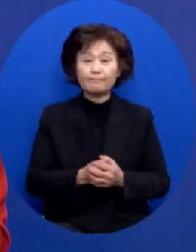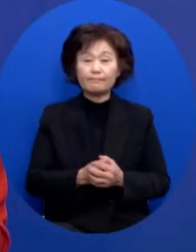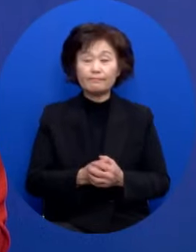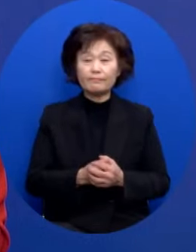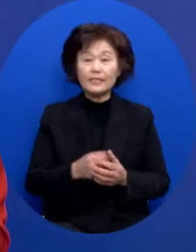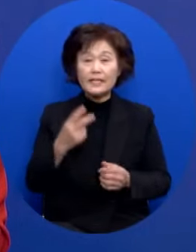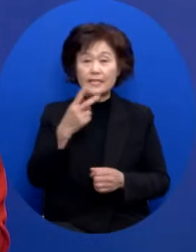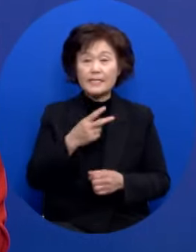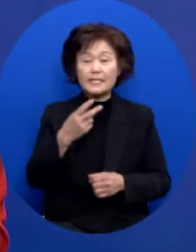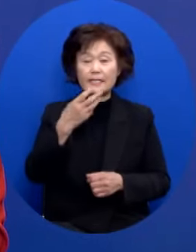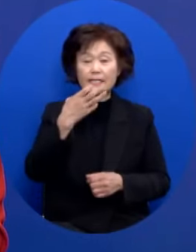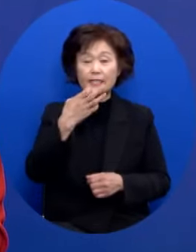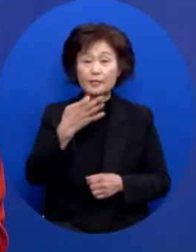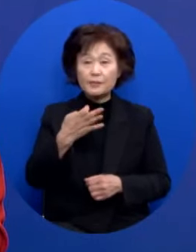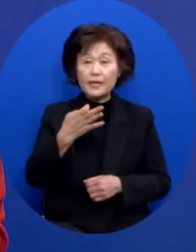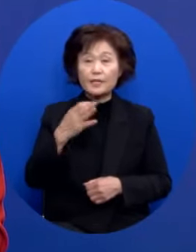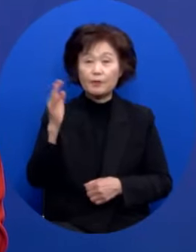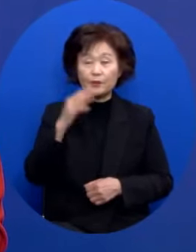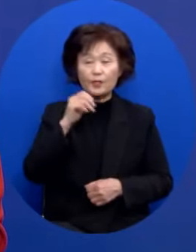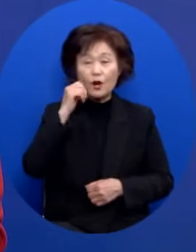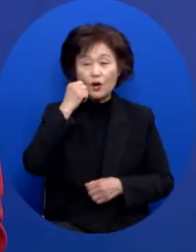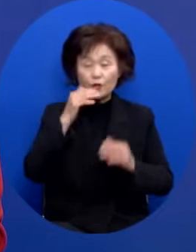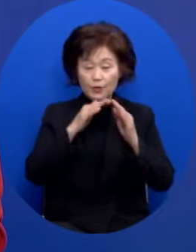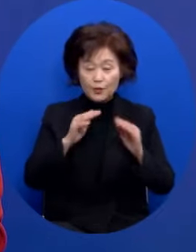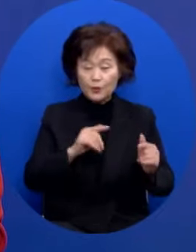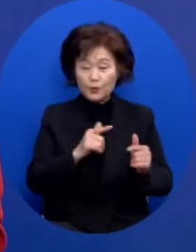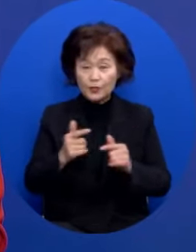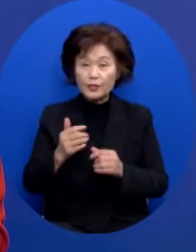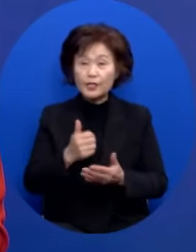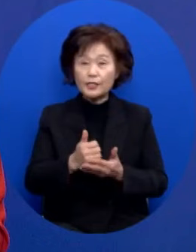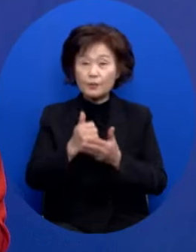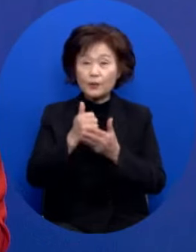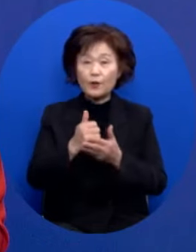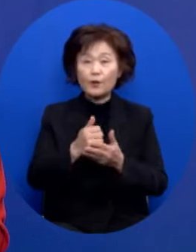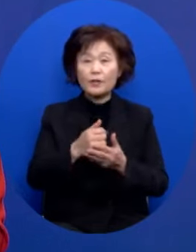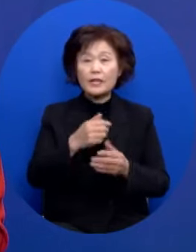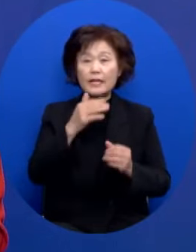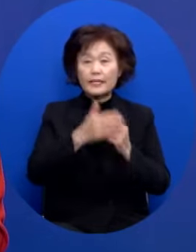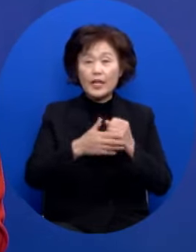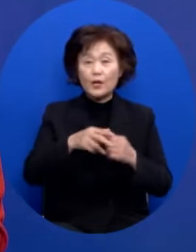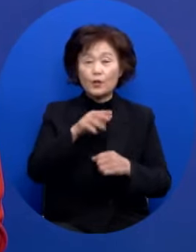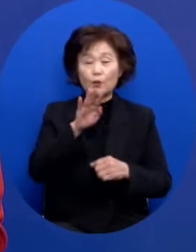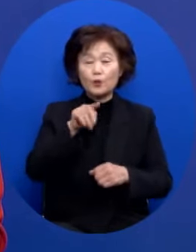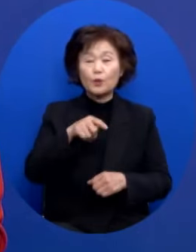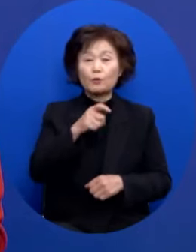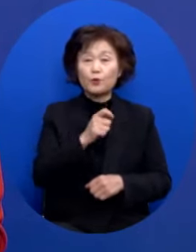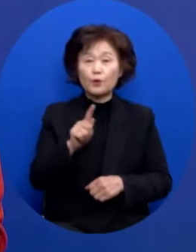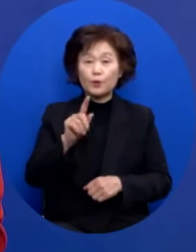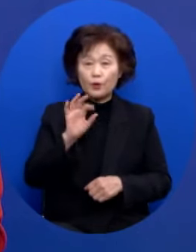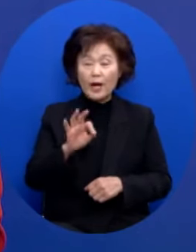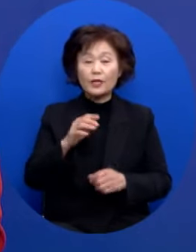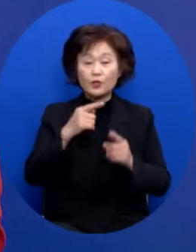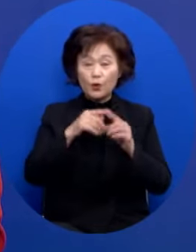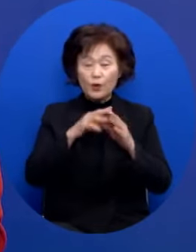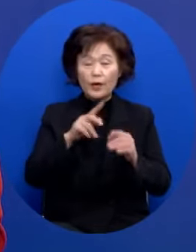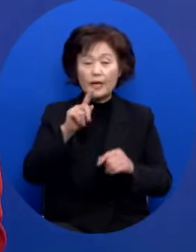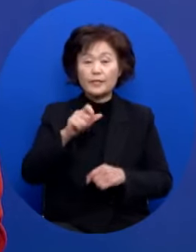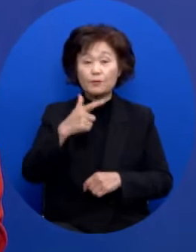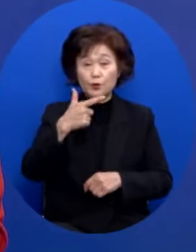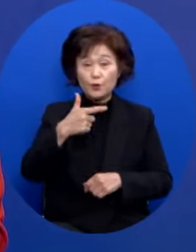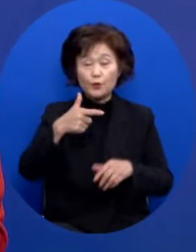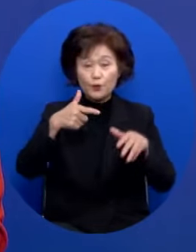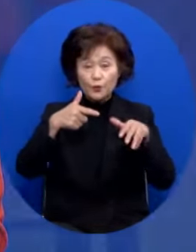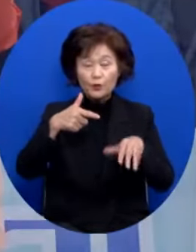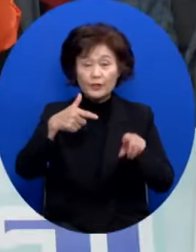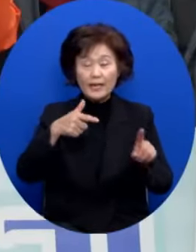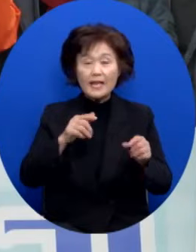지난 2014년부터 소외된 이웃을 섬겨온 대구 부관교회가 올해 16차 사랑의 상자 나누기 행사를